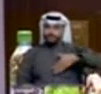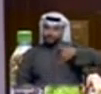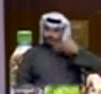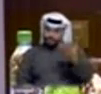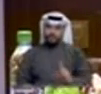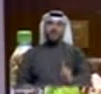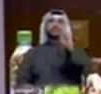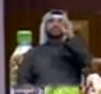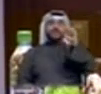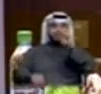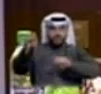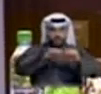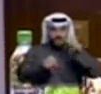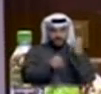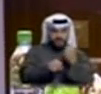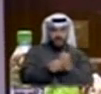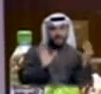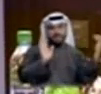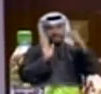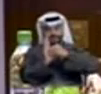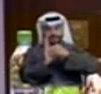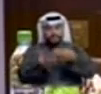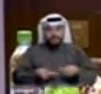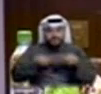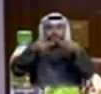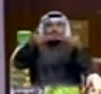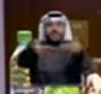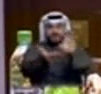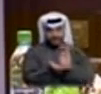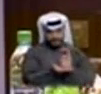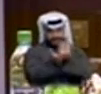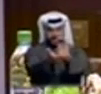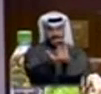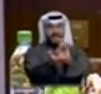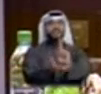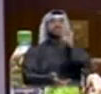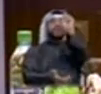متطلعين لانعقاد أعمالها ولتسليم الجائزة للفائزين عن دورتين